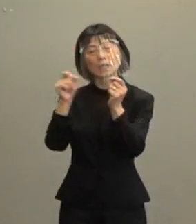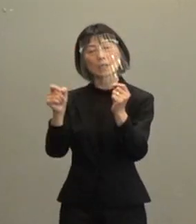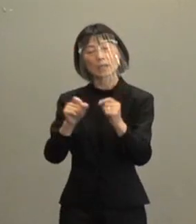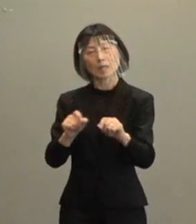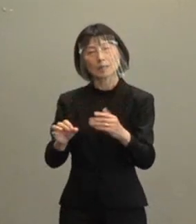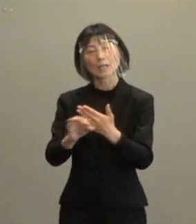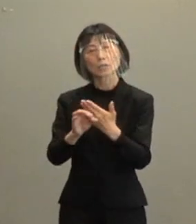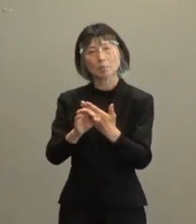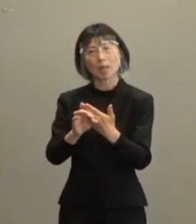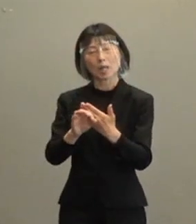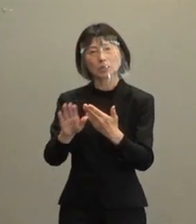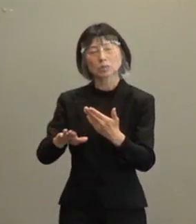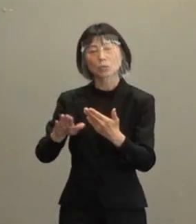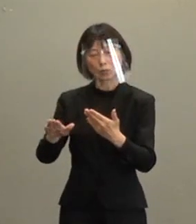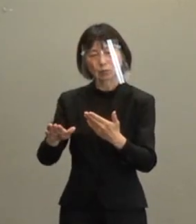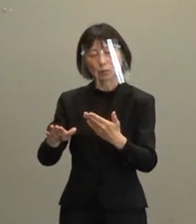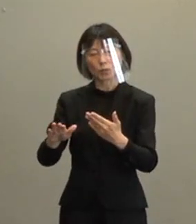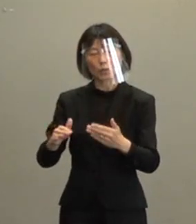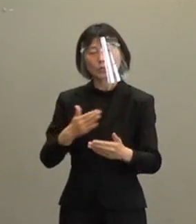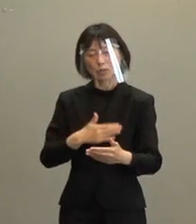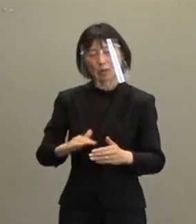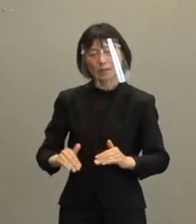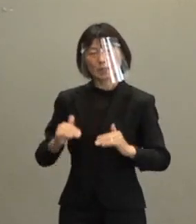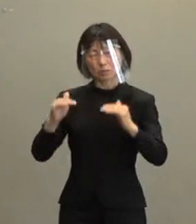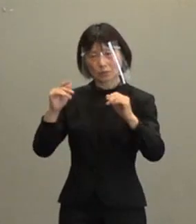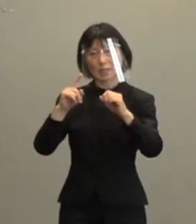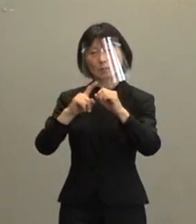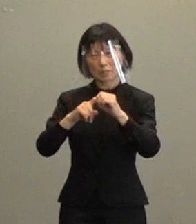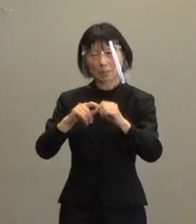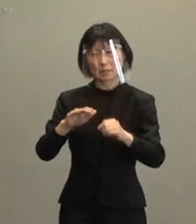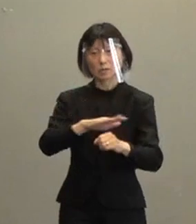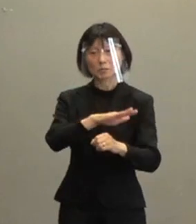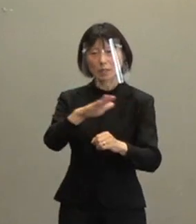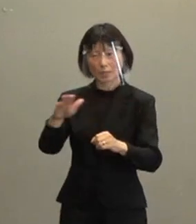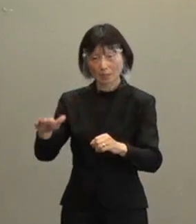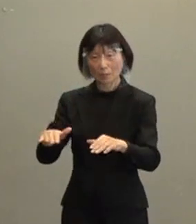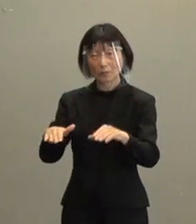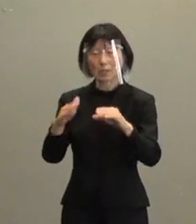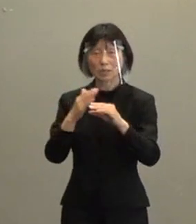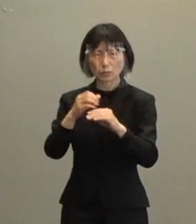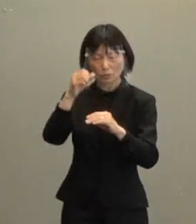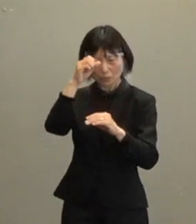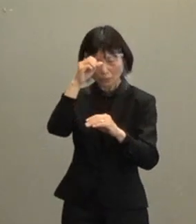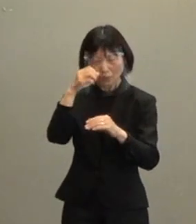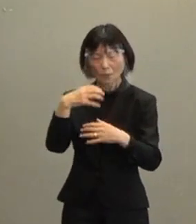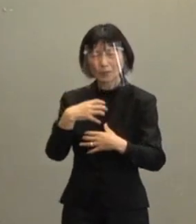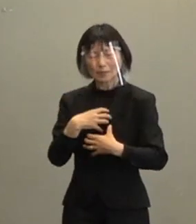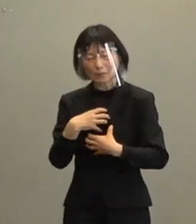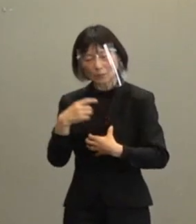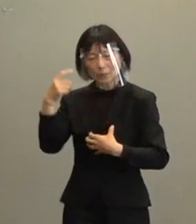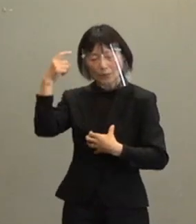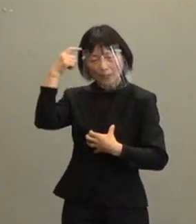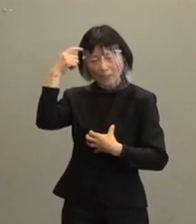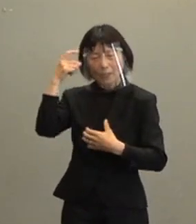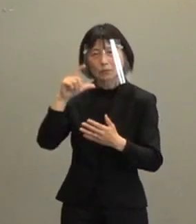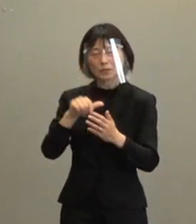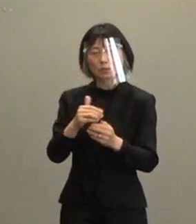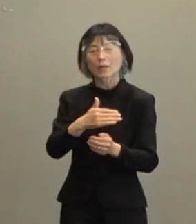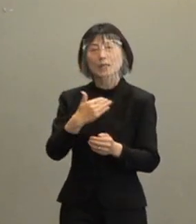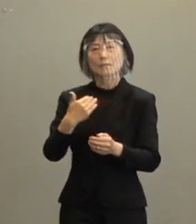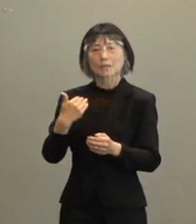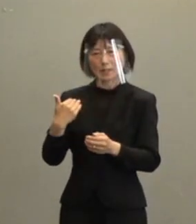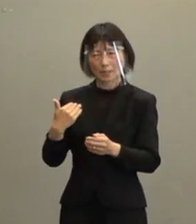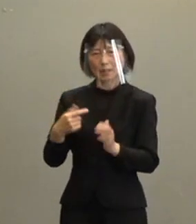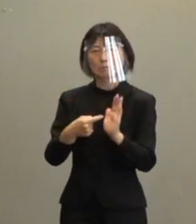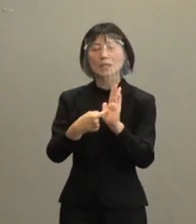えば児童の健やかな成長のためであったり、全ての世代における熱中症のリスクを考えればですね、我々が